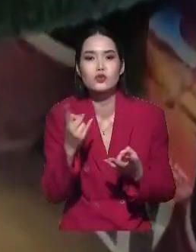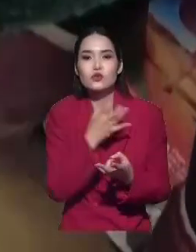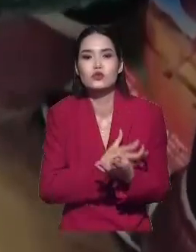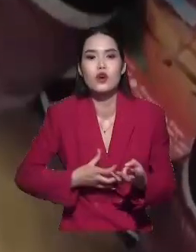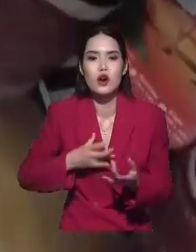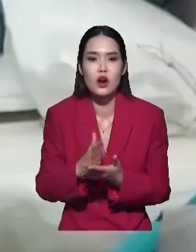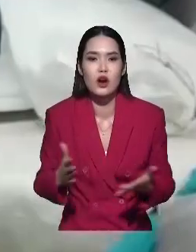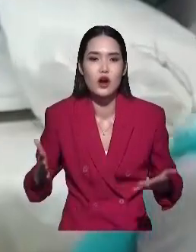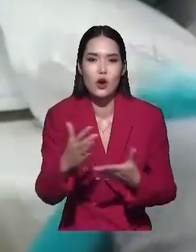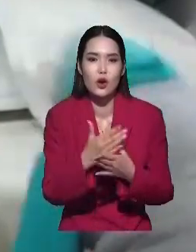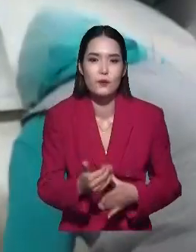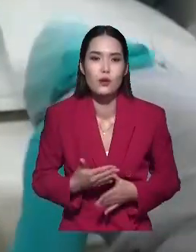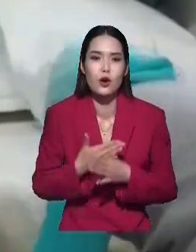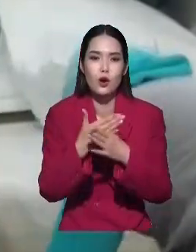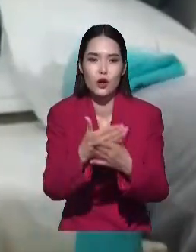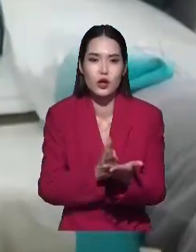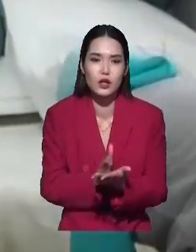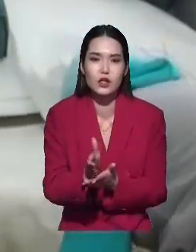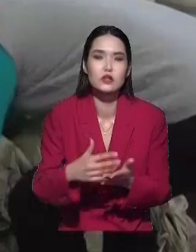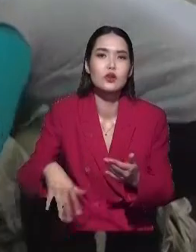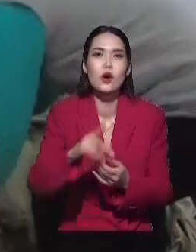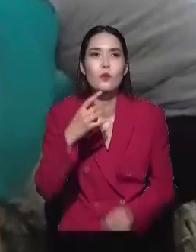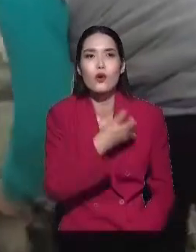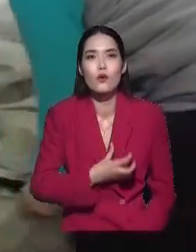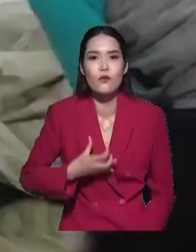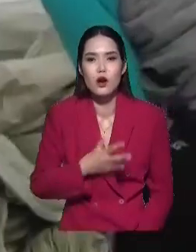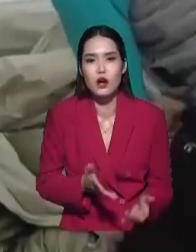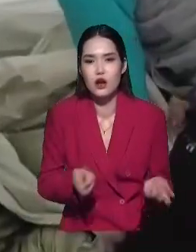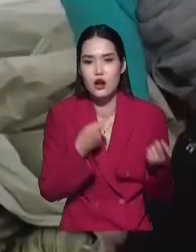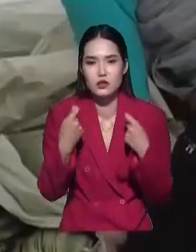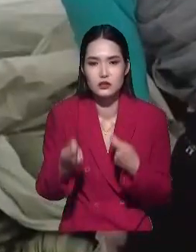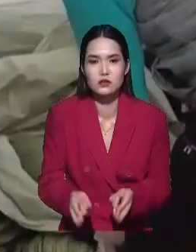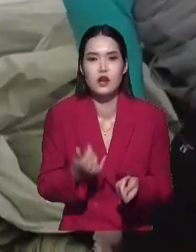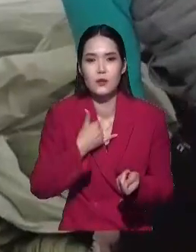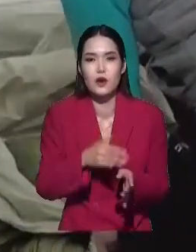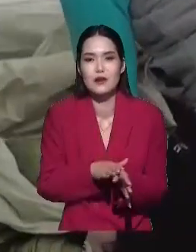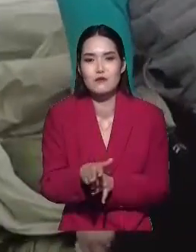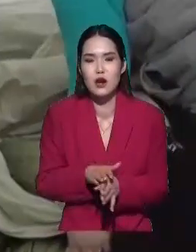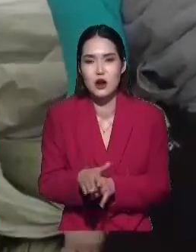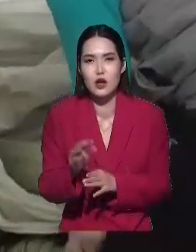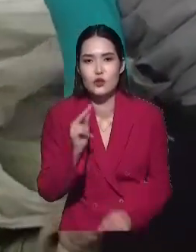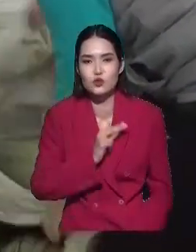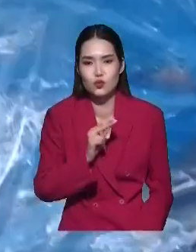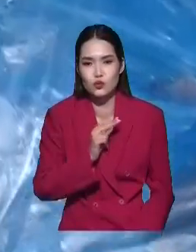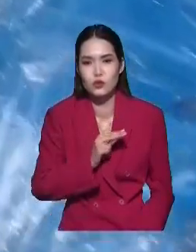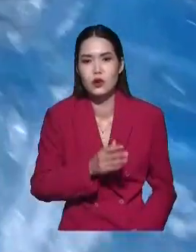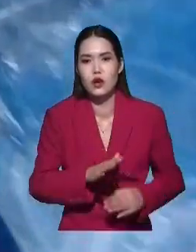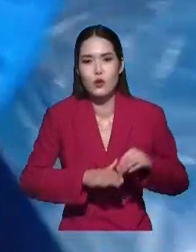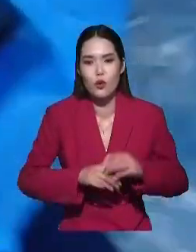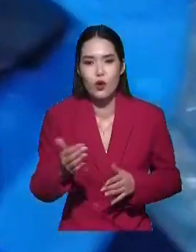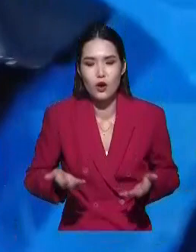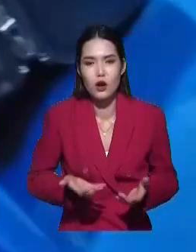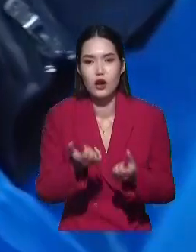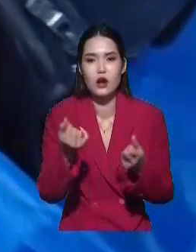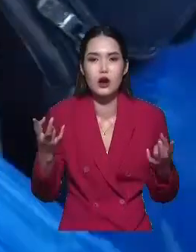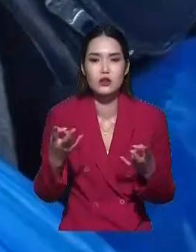ЧС-тің вертолеттеріне таңармайды, бәрін Қостанайдан әкеледі. Сондықтан арқалықта міндетті түрде өзінің аэропорты керек, өзінің авиа